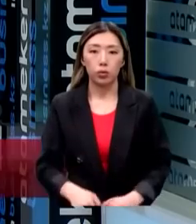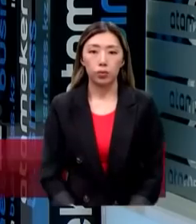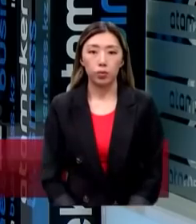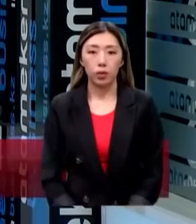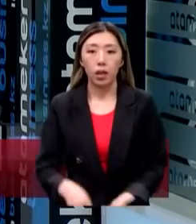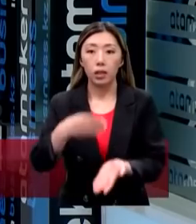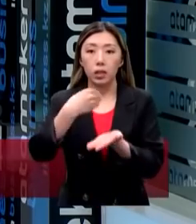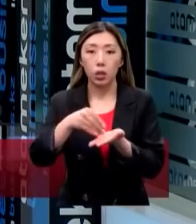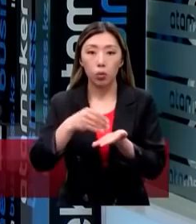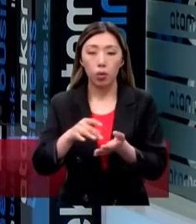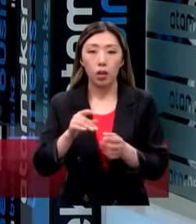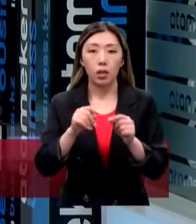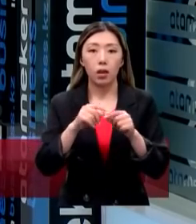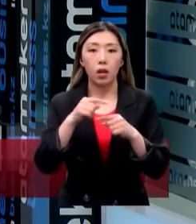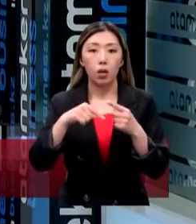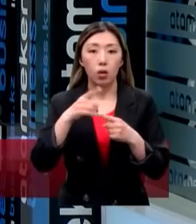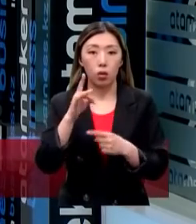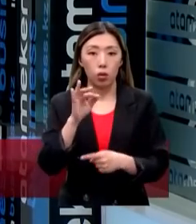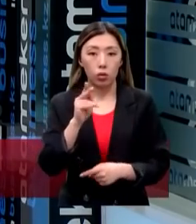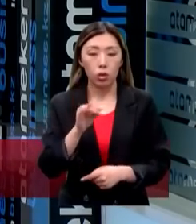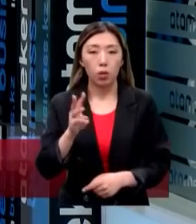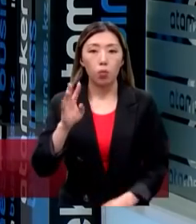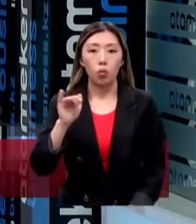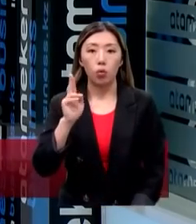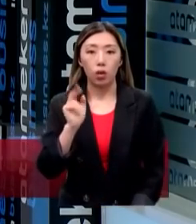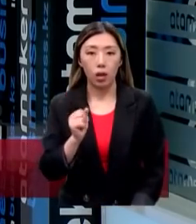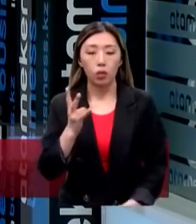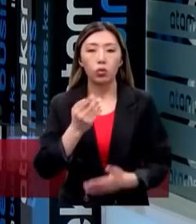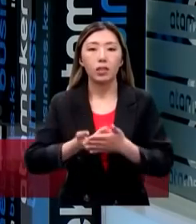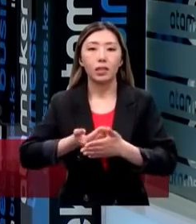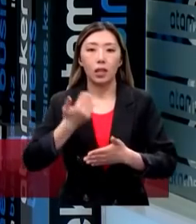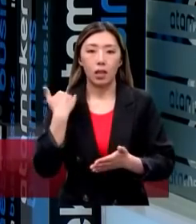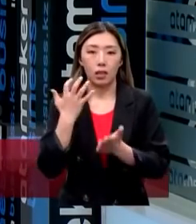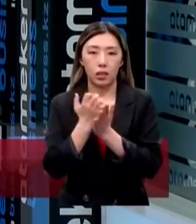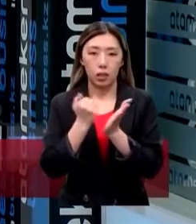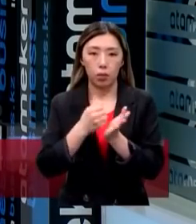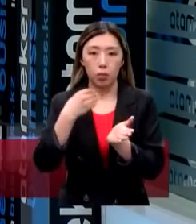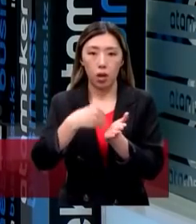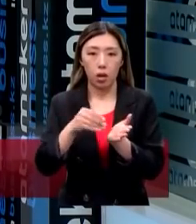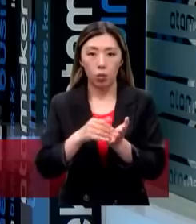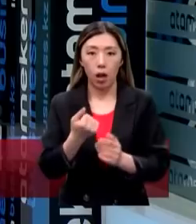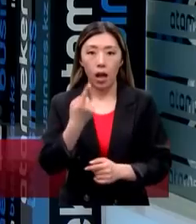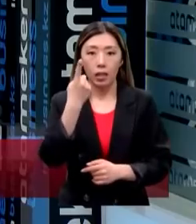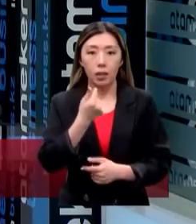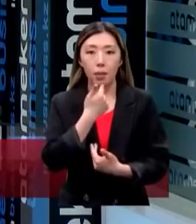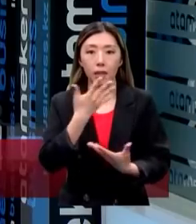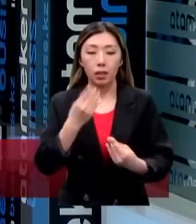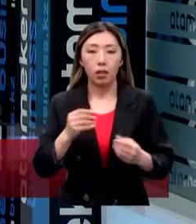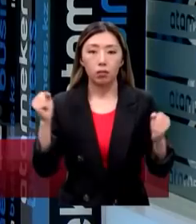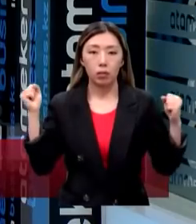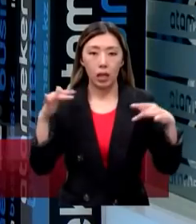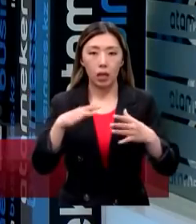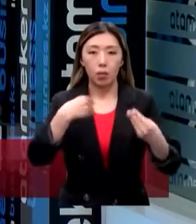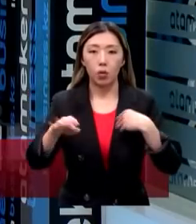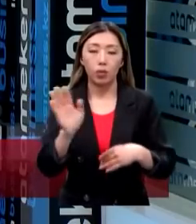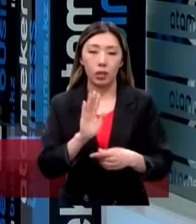Закупать макароны, крупы и муку. Экономисты советуют казахстанцам заранее делать запасы продовольствия, а не бежать за ними в последний момент. Всего за месяц